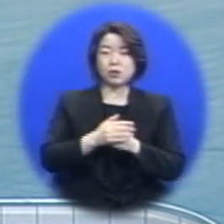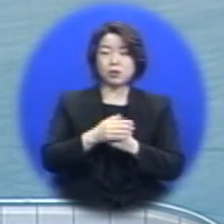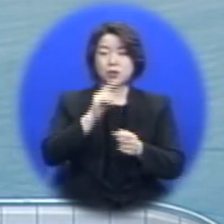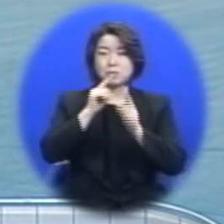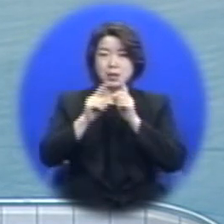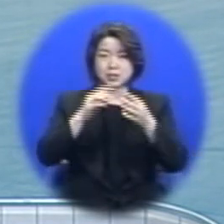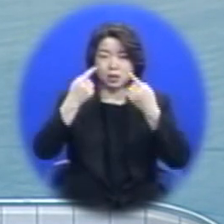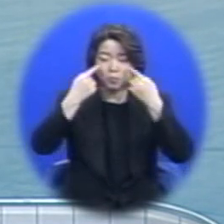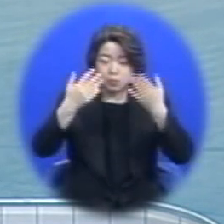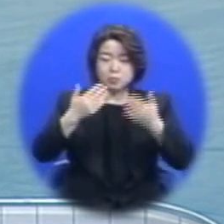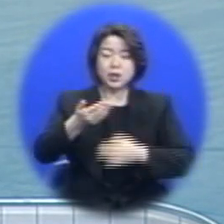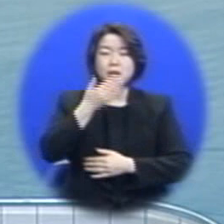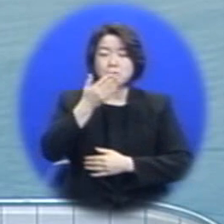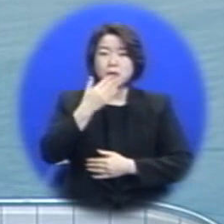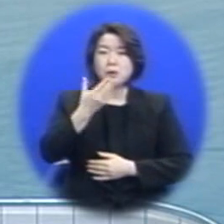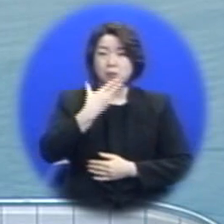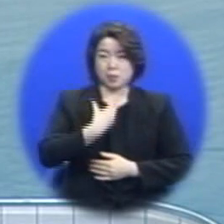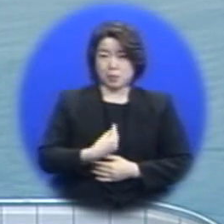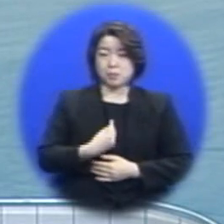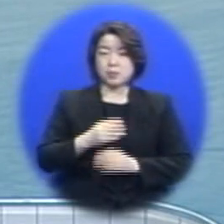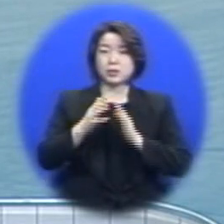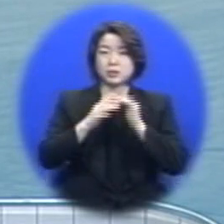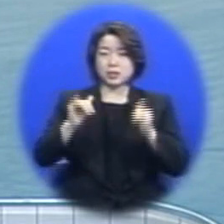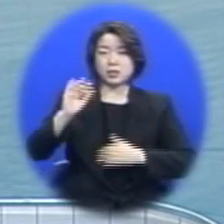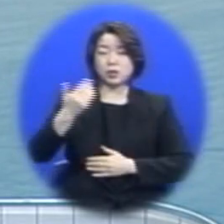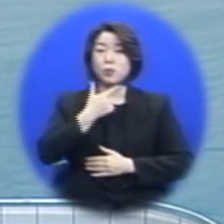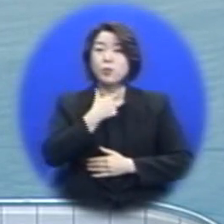말씀을 분명히 먹는 자가 되기를 원합니다.